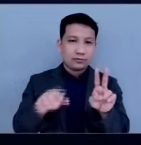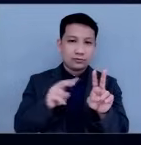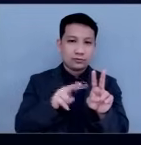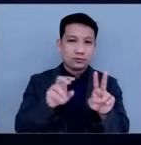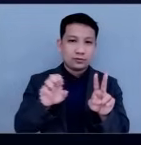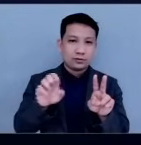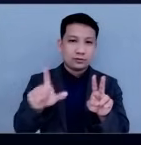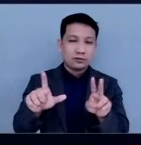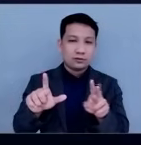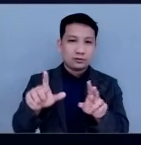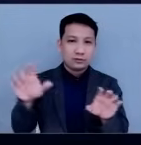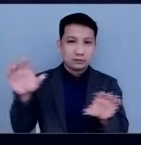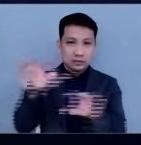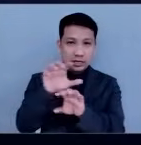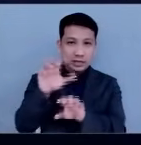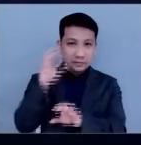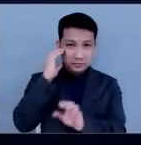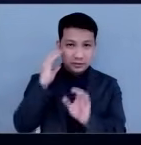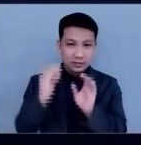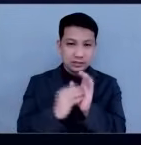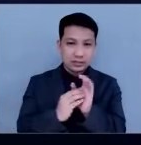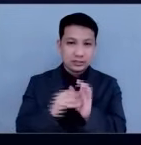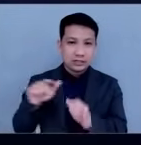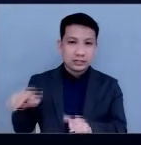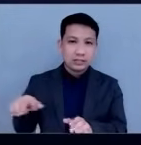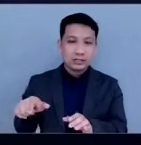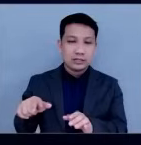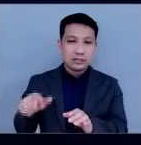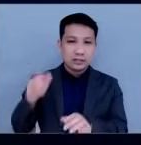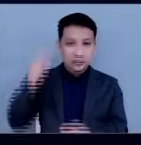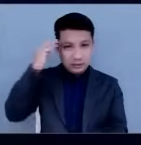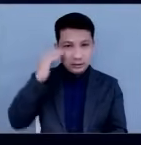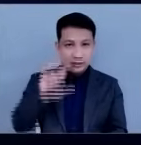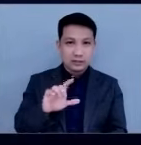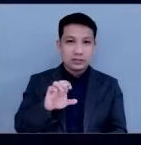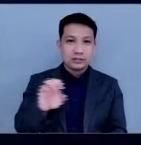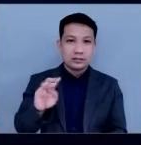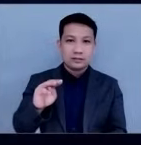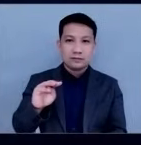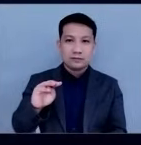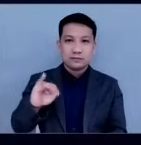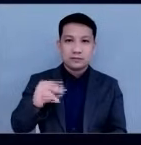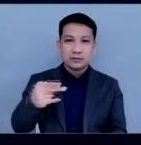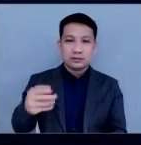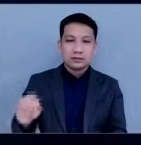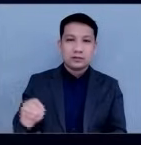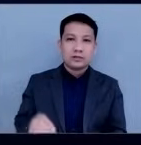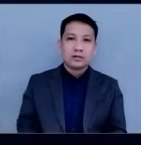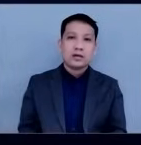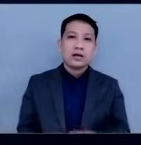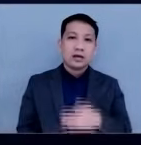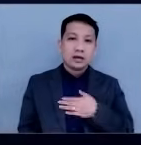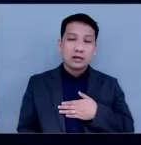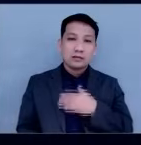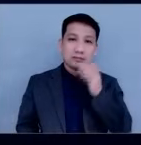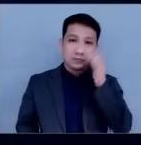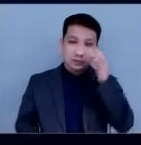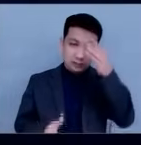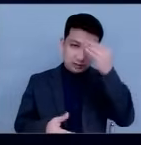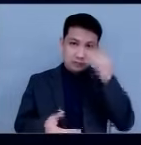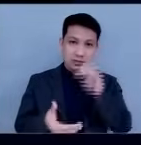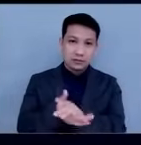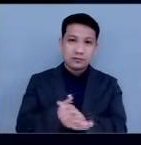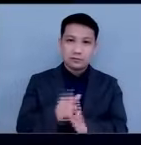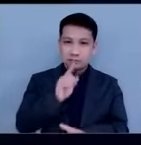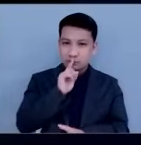collage picture nila ng K-drama superstar na si Lee Min Ho. At ang caption ba naman, "A husband for real." Maraming